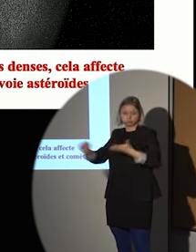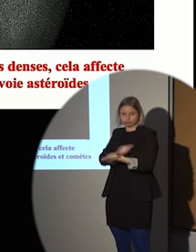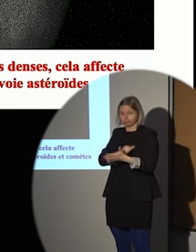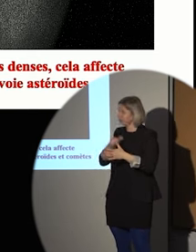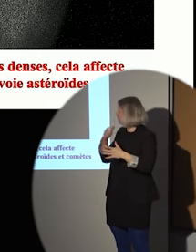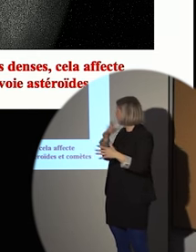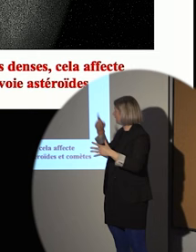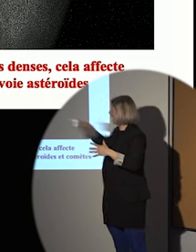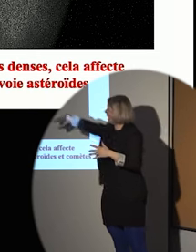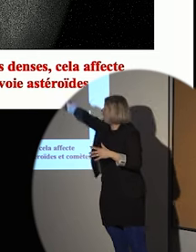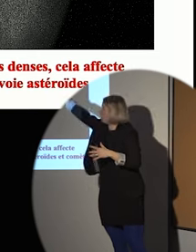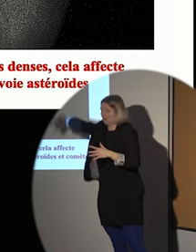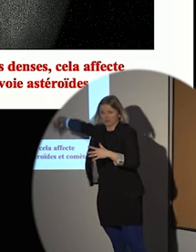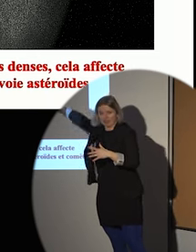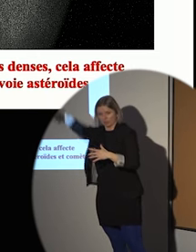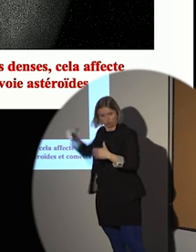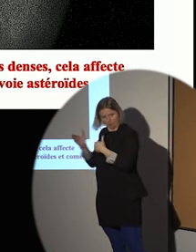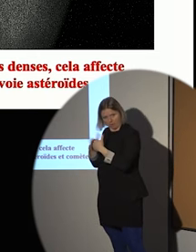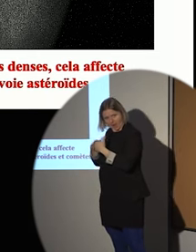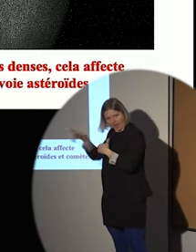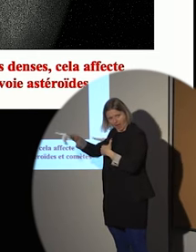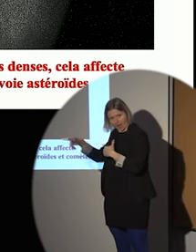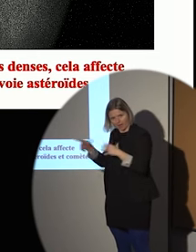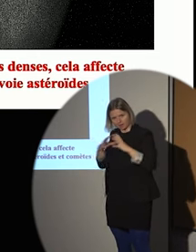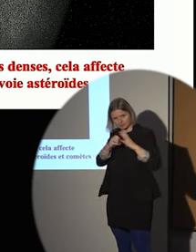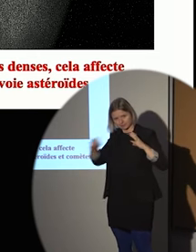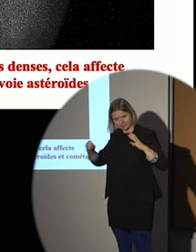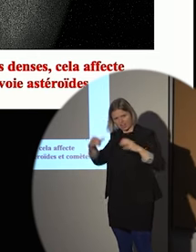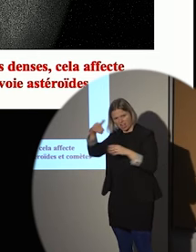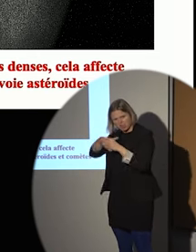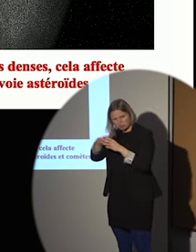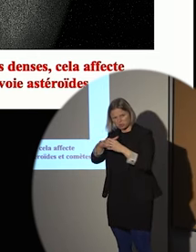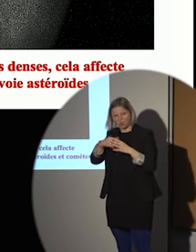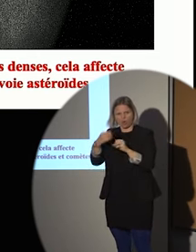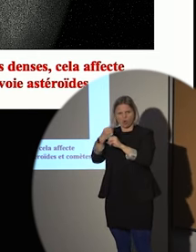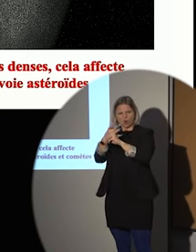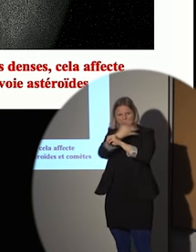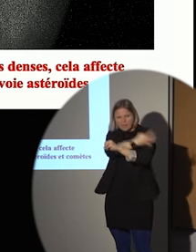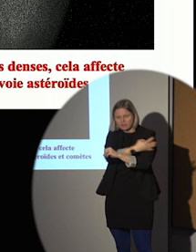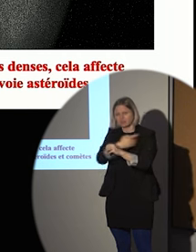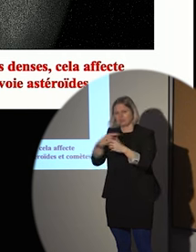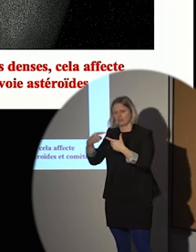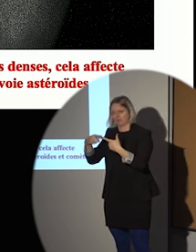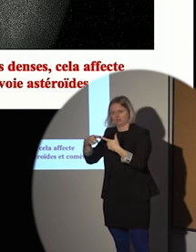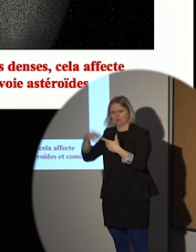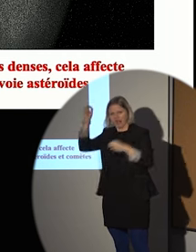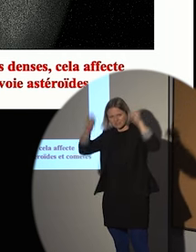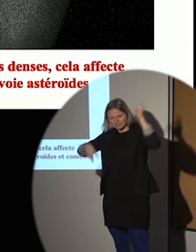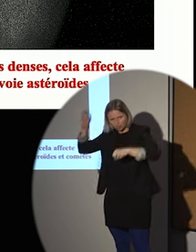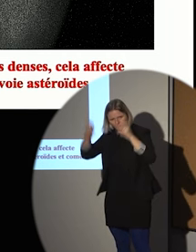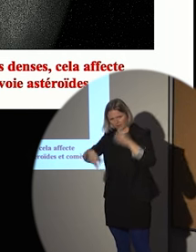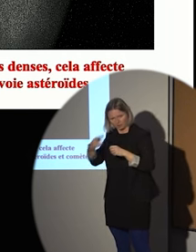loin du nuage d'Oort, il va perturber le nuage d'Oort. Il y a des comètes et des astéroïdes qui vont partir partout, dans toutes les directions, mais aussi dans